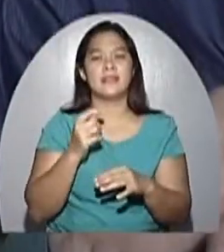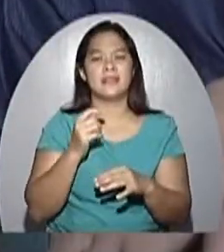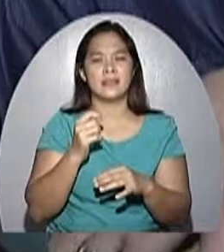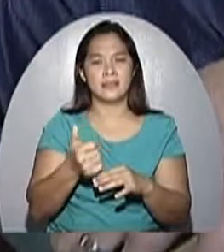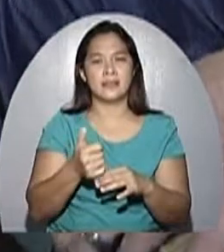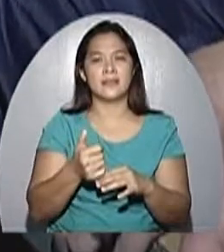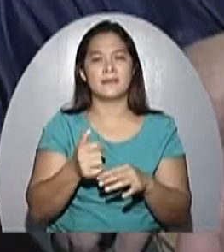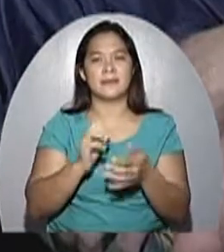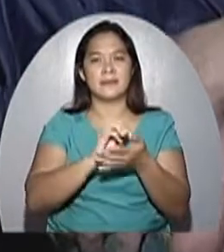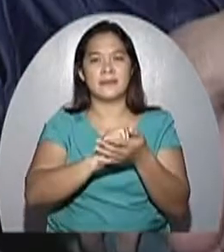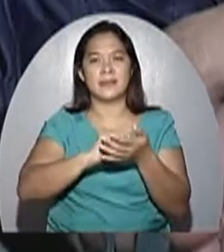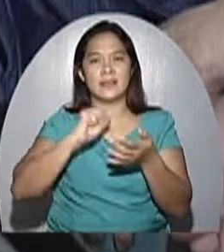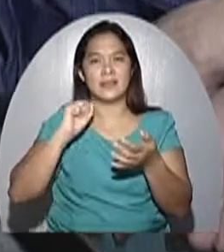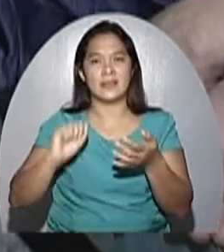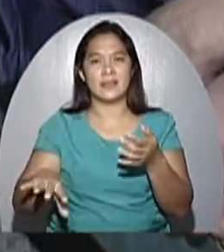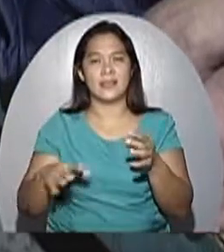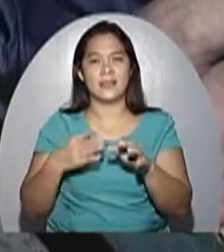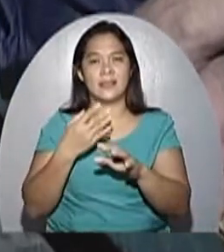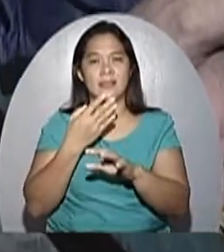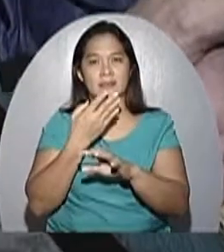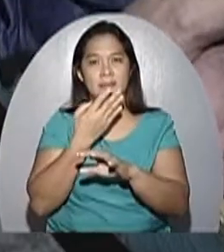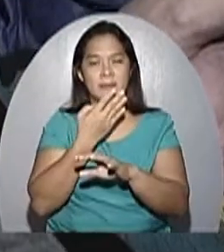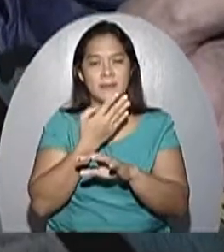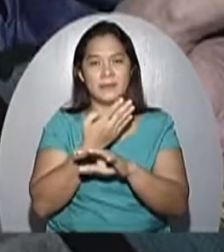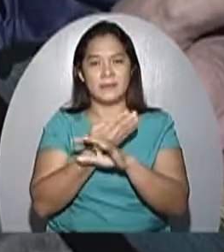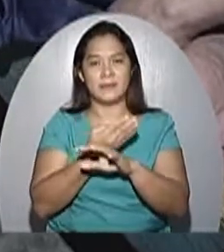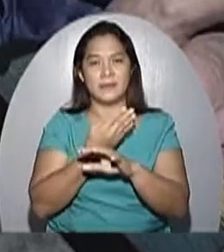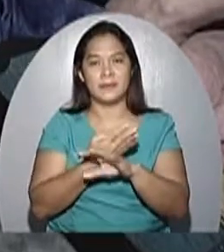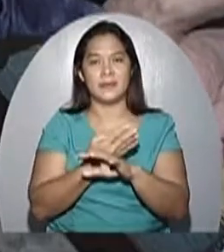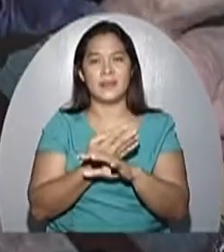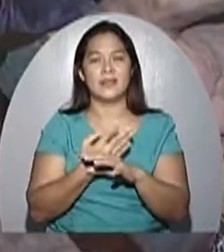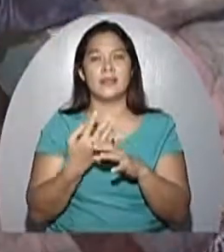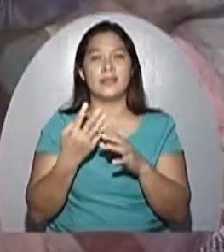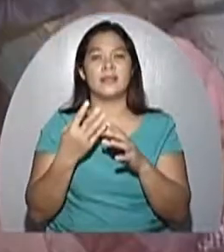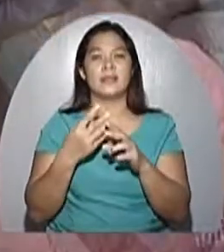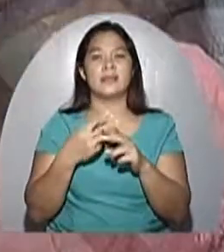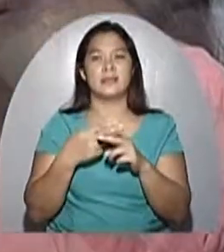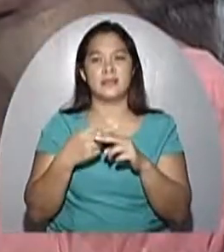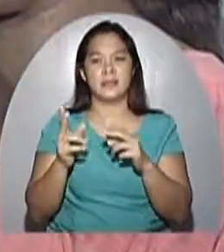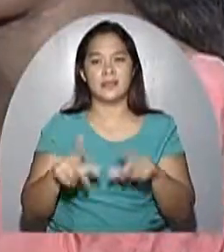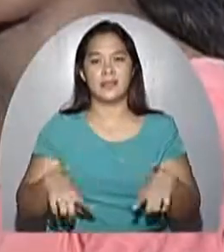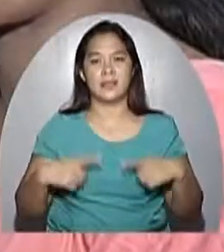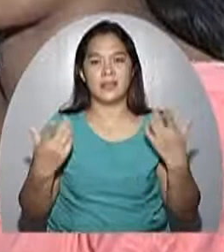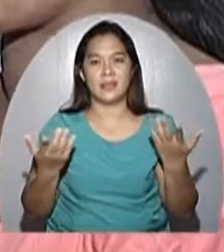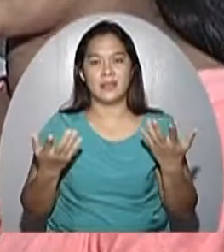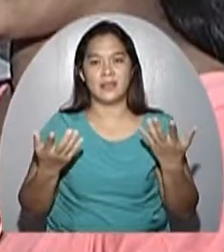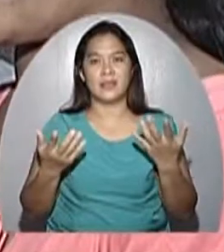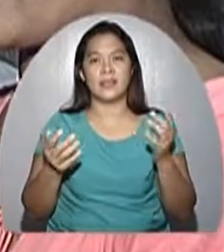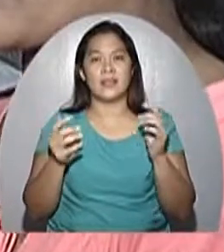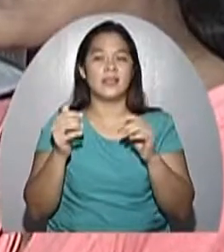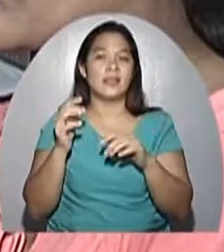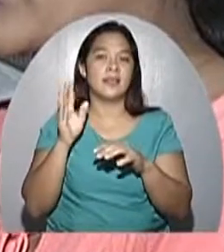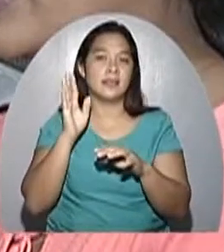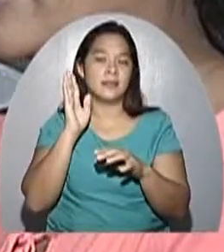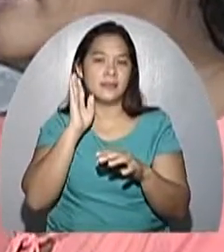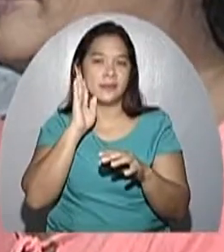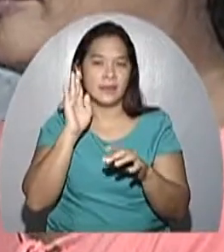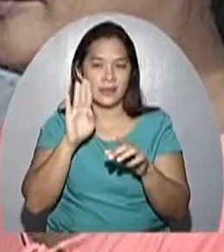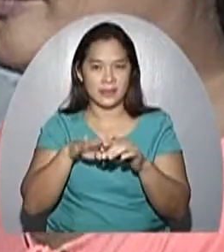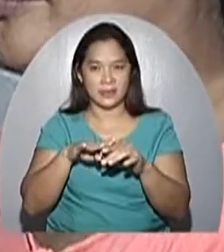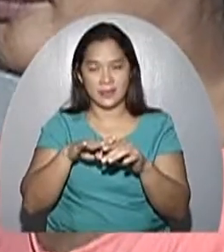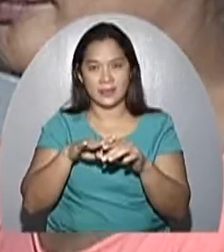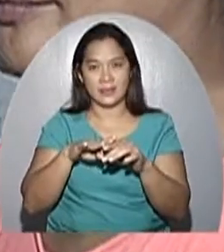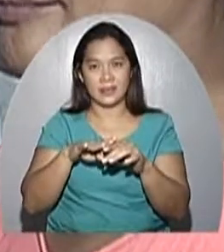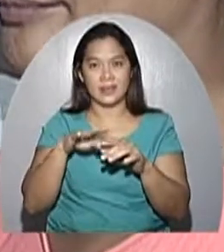sabi niya, ma'am, dapat matanggal na po ang yung buto niya. Pansamantala silang nakikituloy ngayon sa kapatid ni